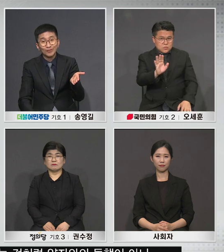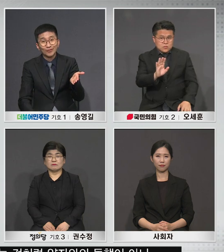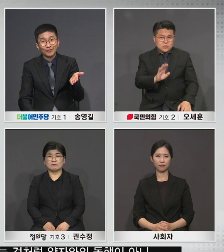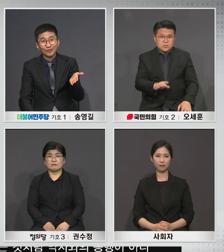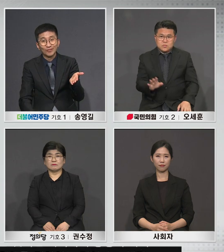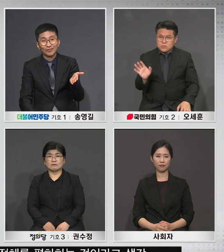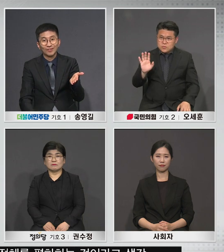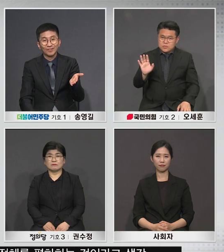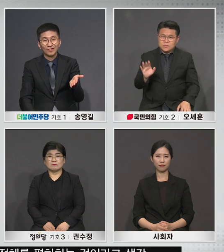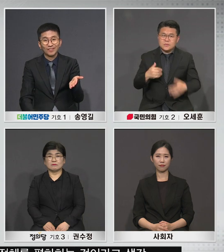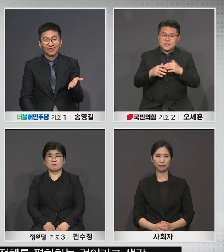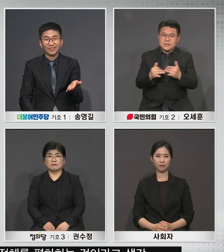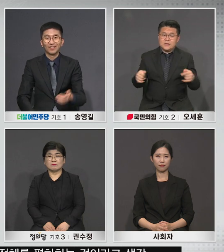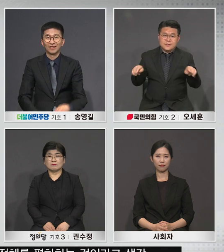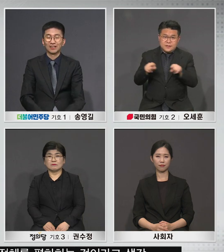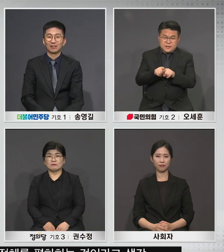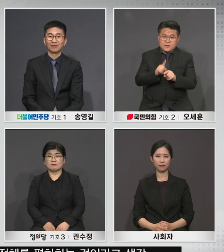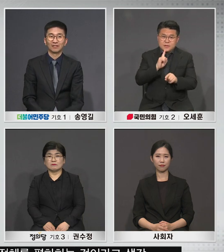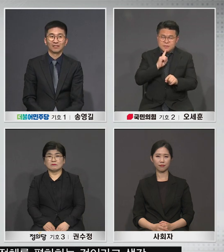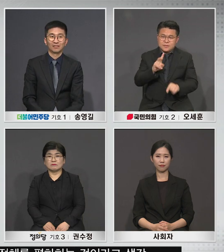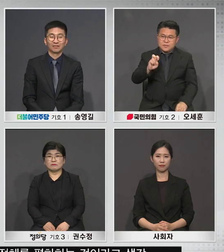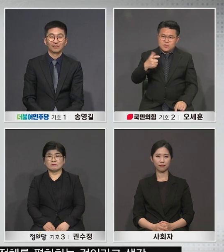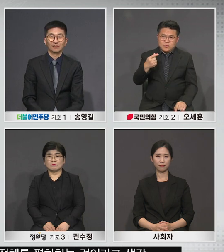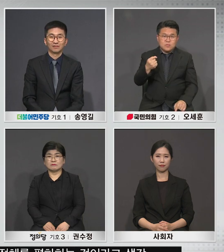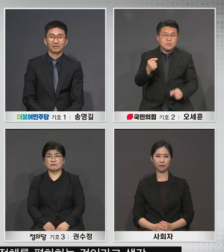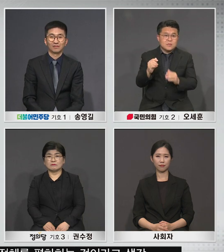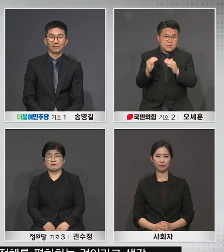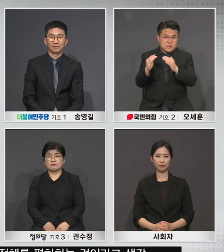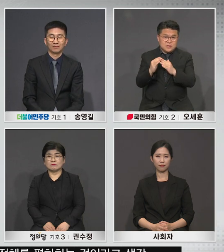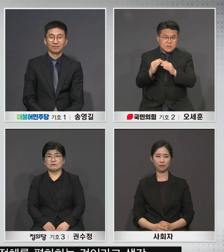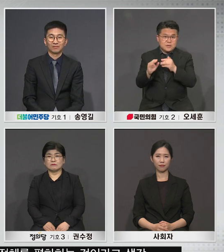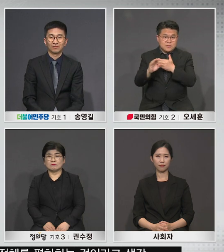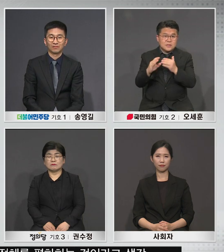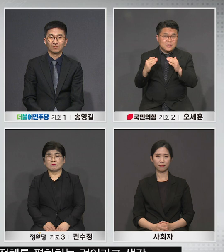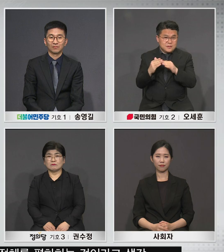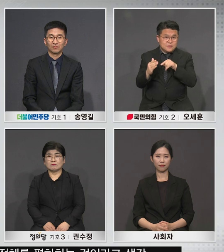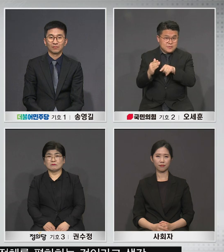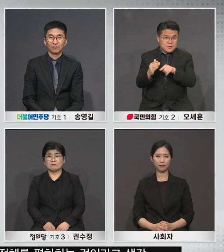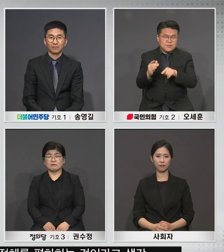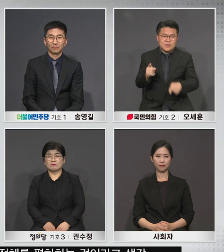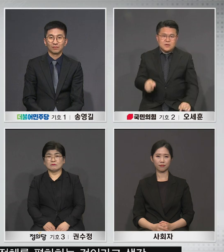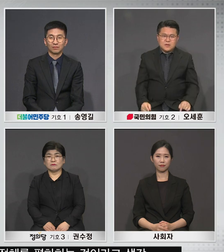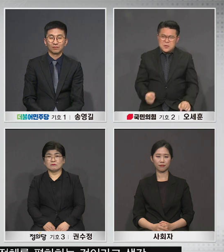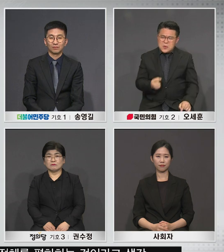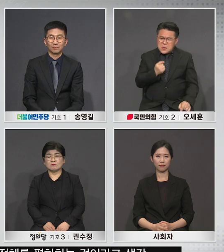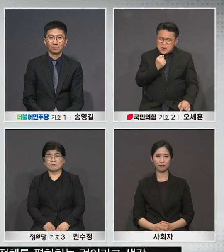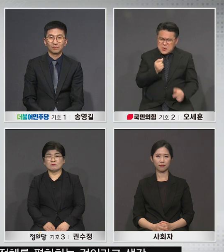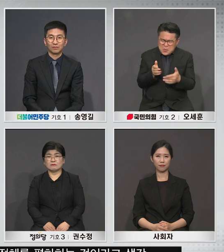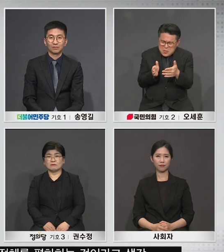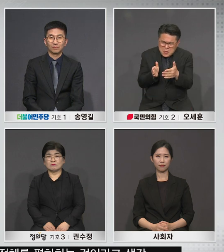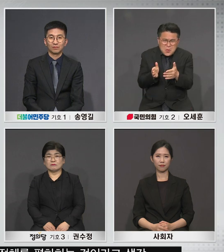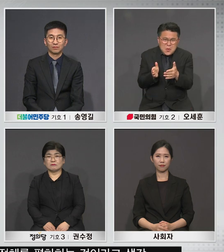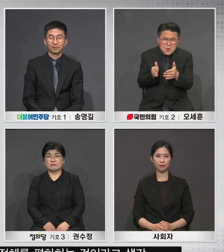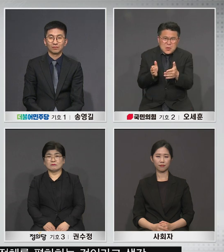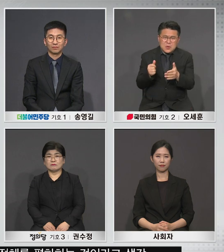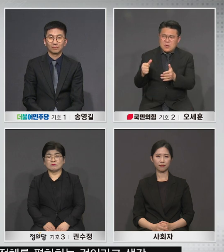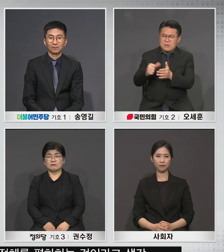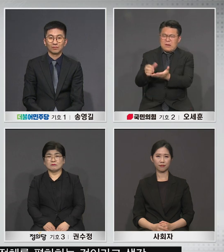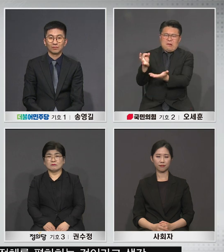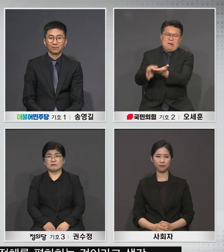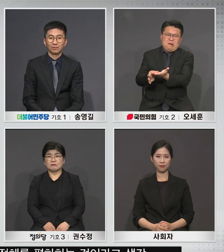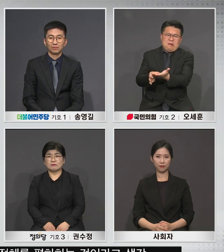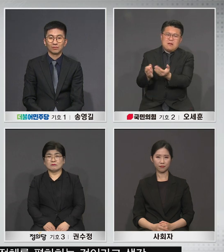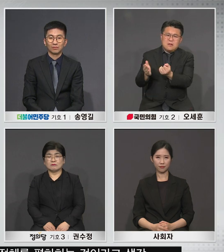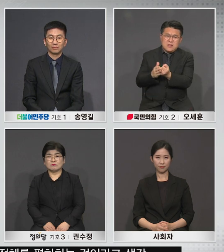약자화의 동행은 26만 가구에 이르는 임대주택을 너무 평수가 좁고 기자재를 싸구리를 쓰기 때문에